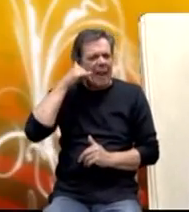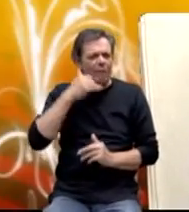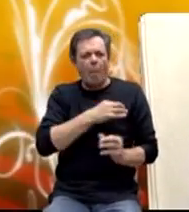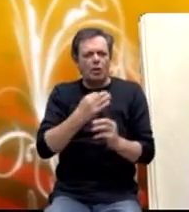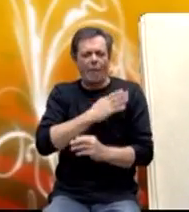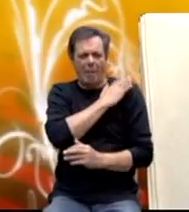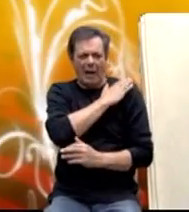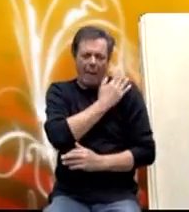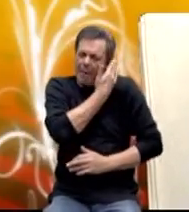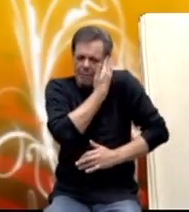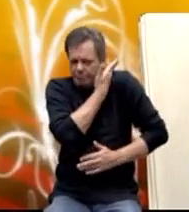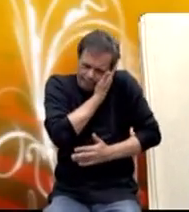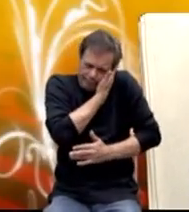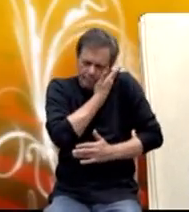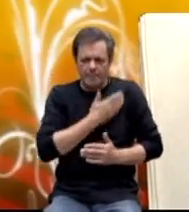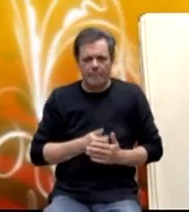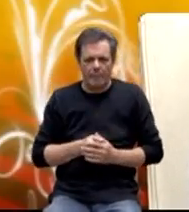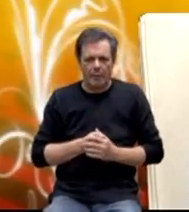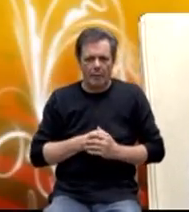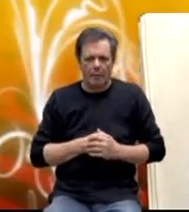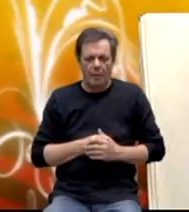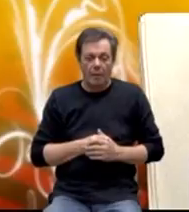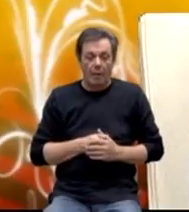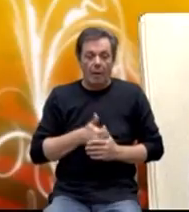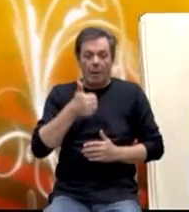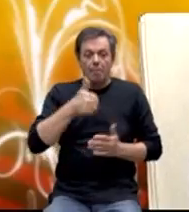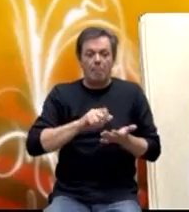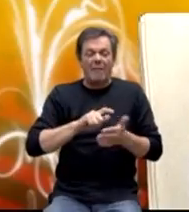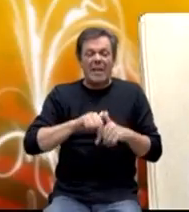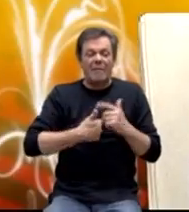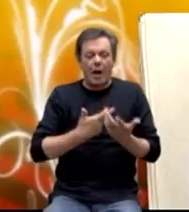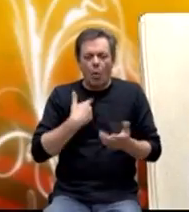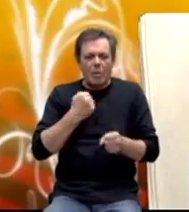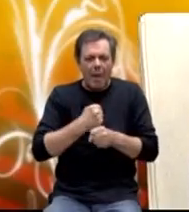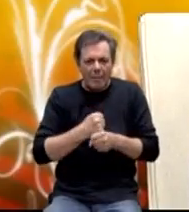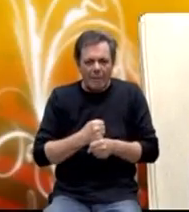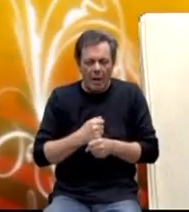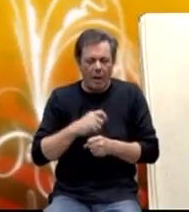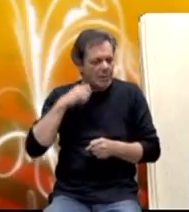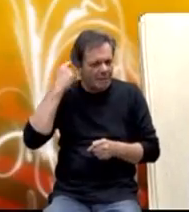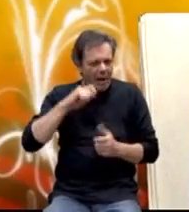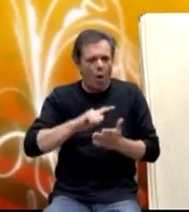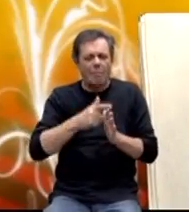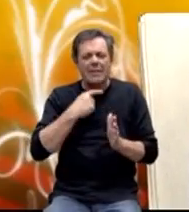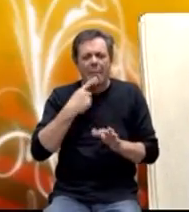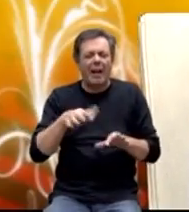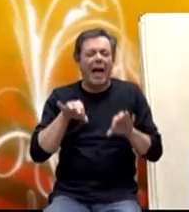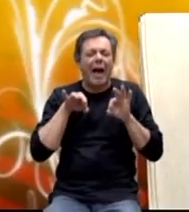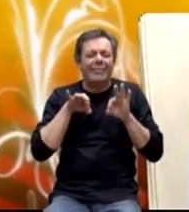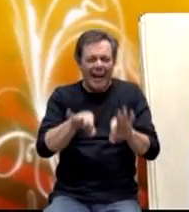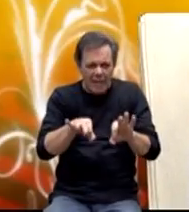vrijeme ovako na ramenu. I prva stvar koju sam napravila, čim sam nazvala, odmah sam rekla